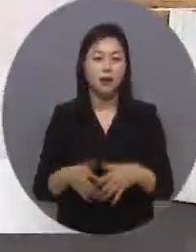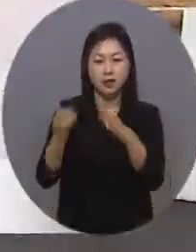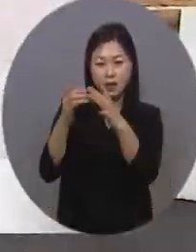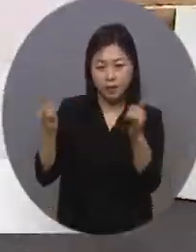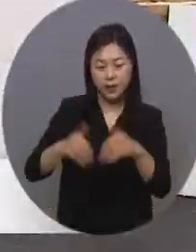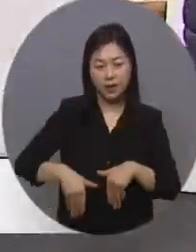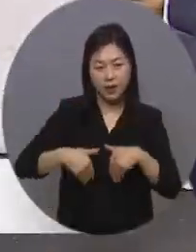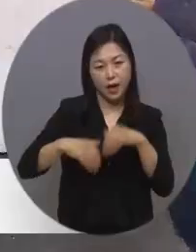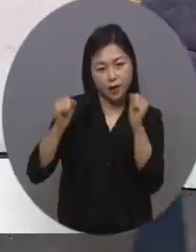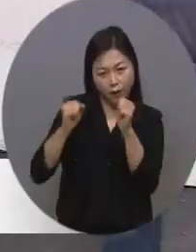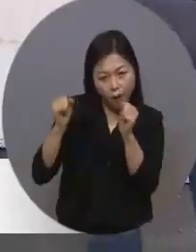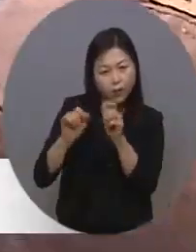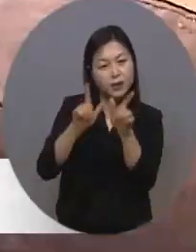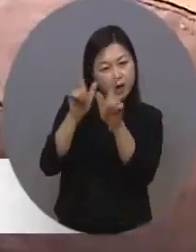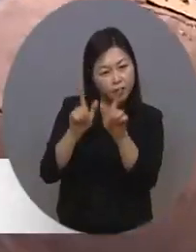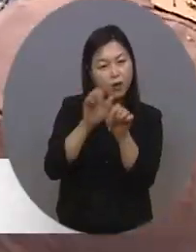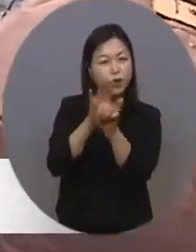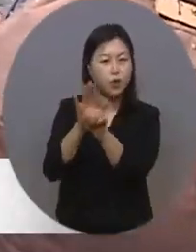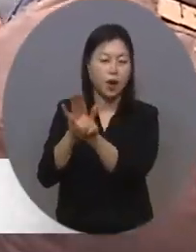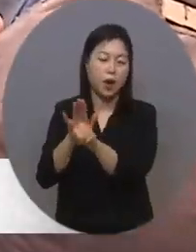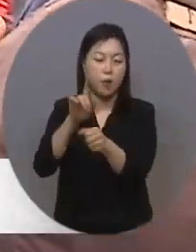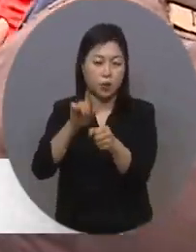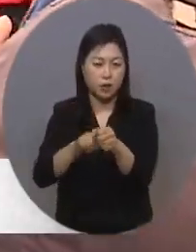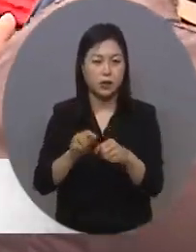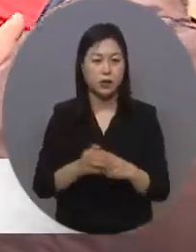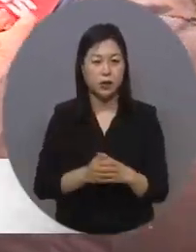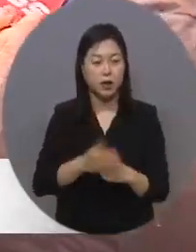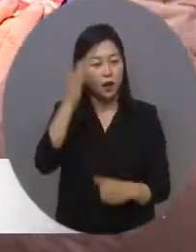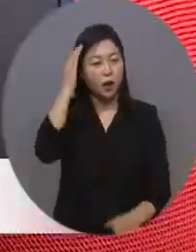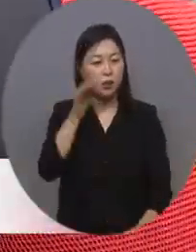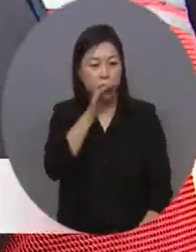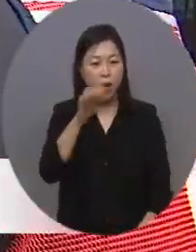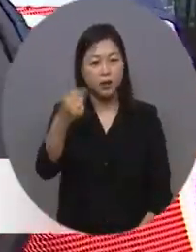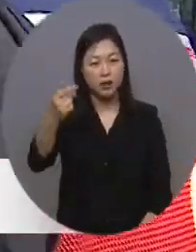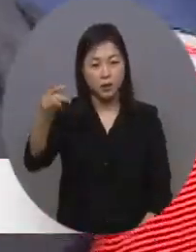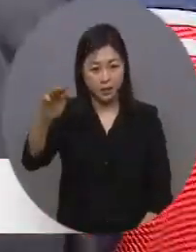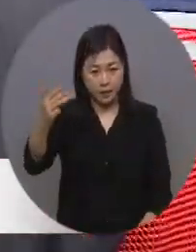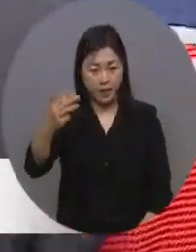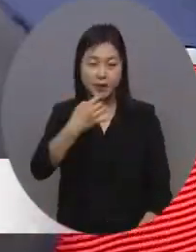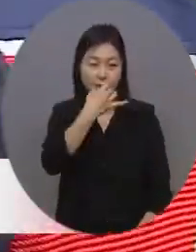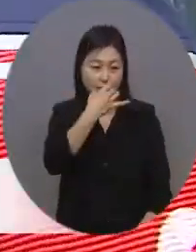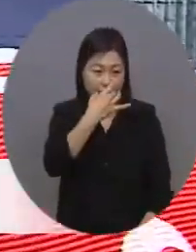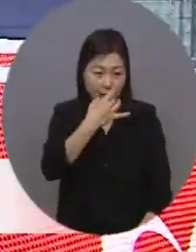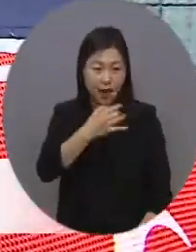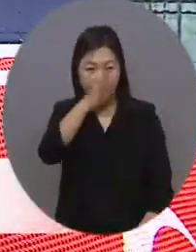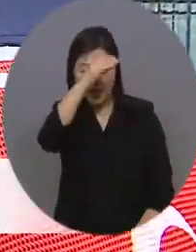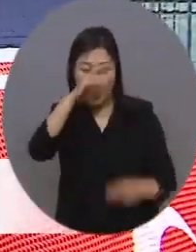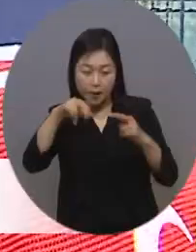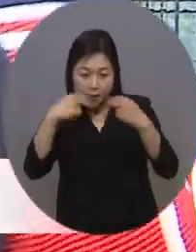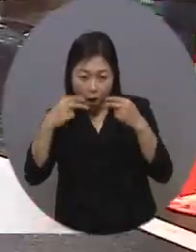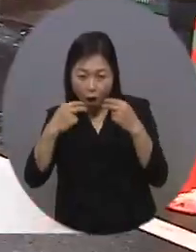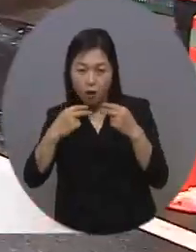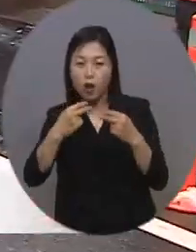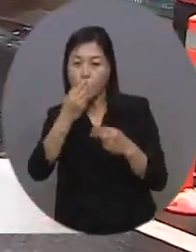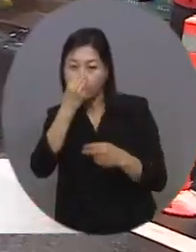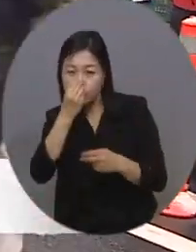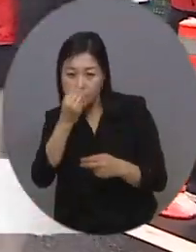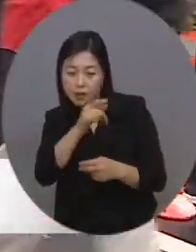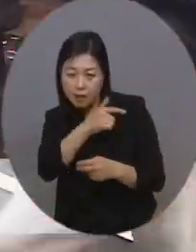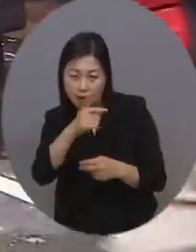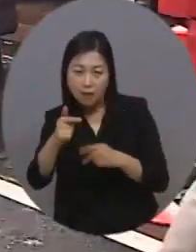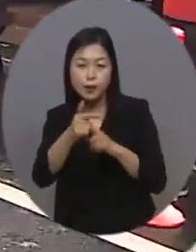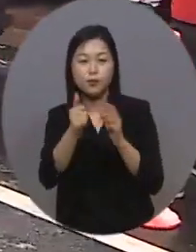지원하고자 열렸습니다. 이날 연탄 1,800장을 비롯해 쌀과 라면, 휴지 등 생필품을 나누며 그